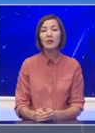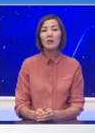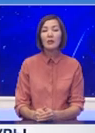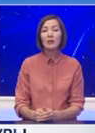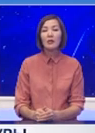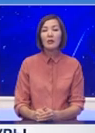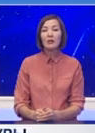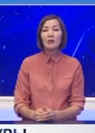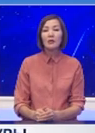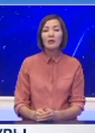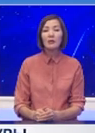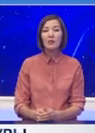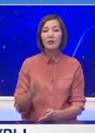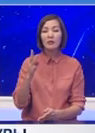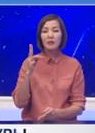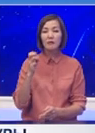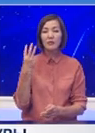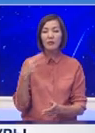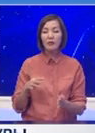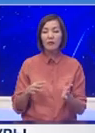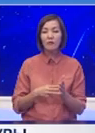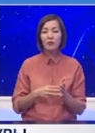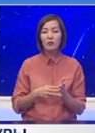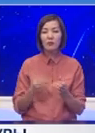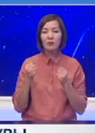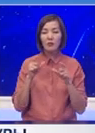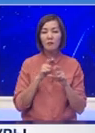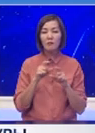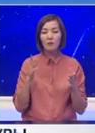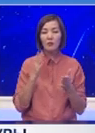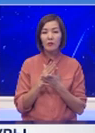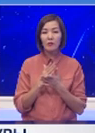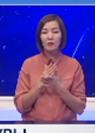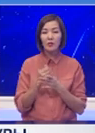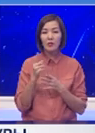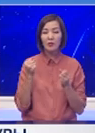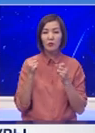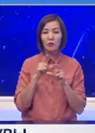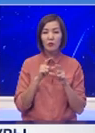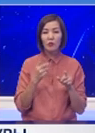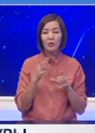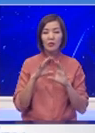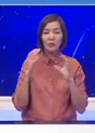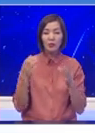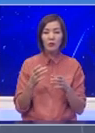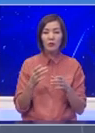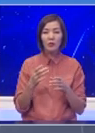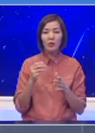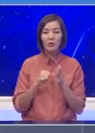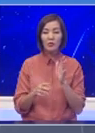функционирует 328 спортивные сооружения. У нас один спортшкол, один стадион и